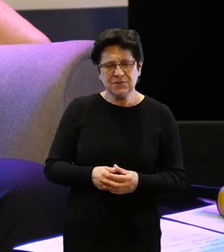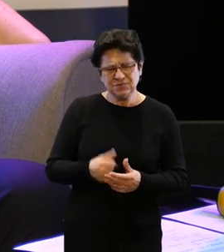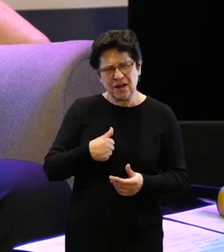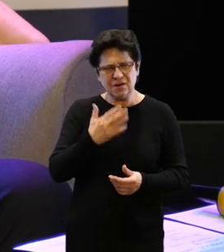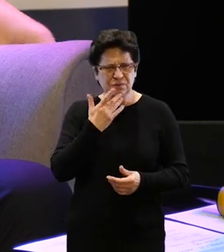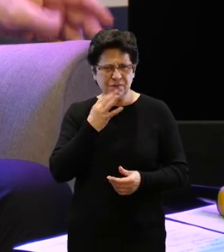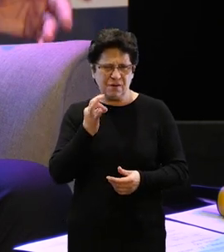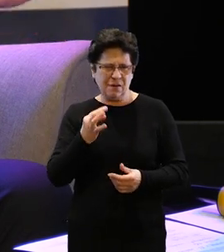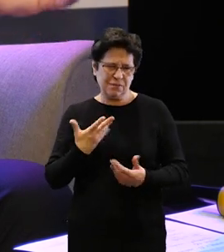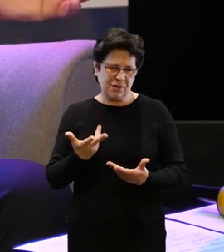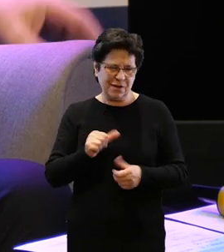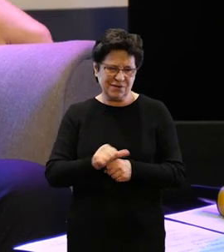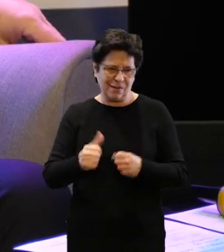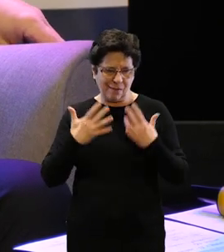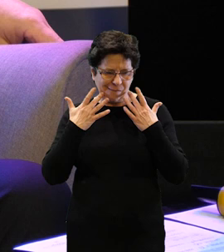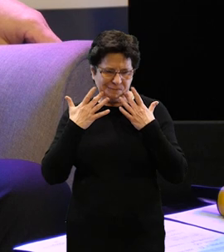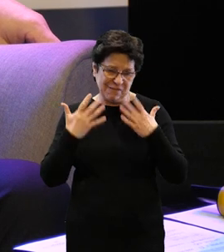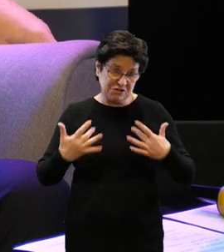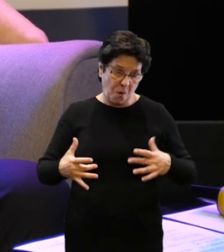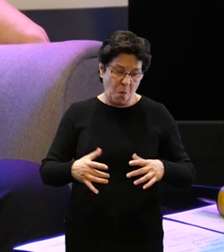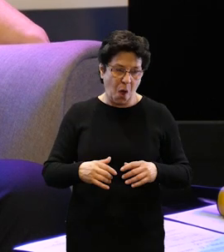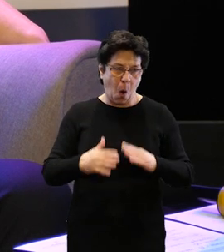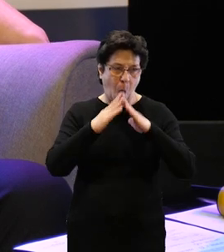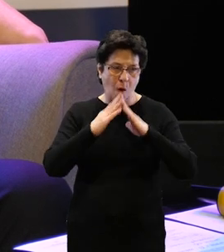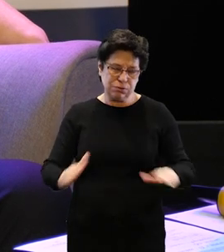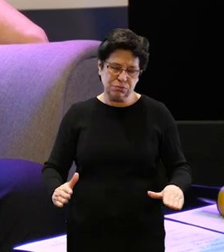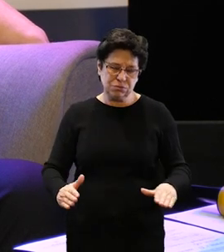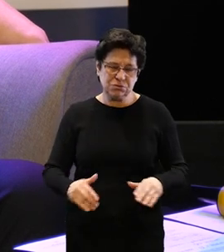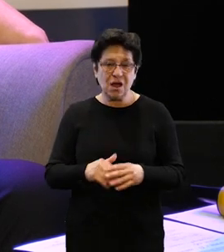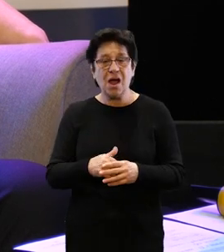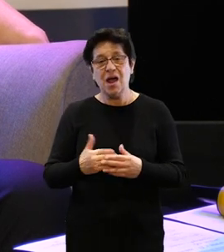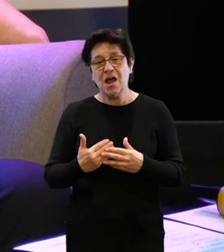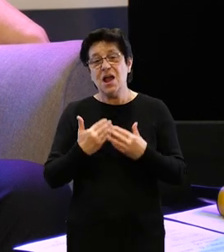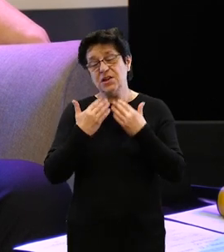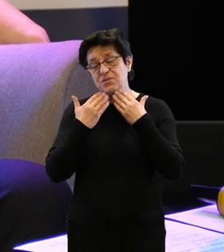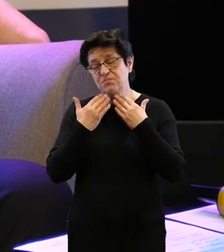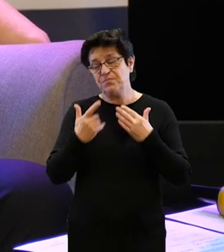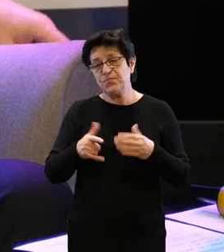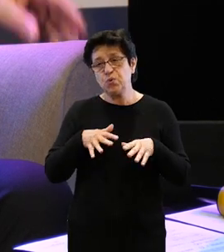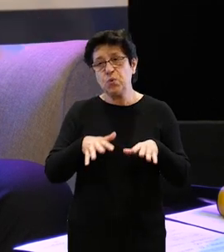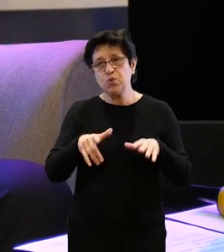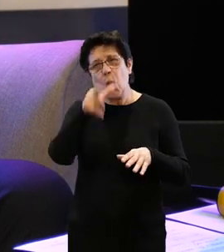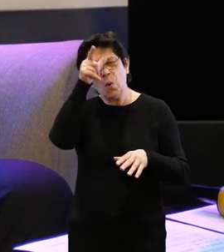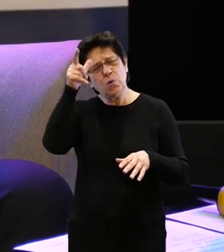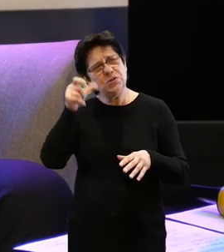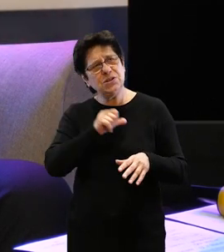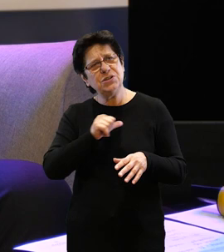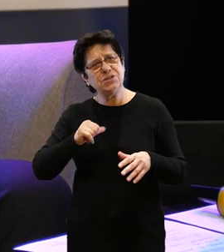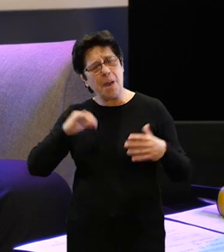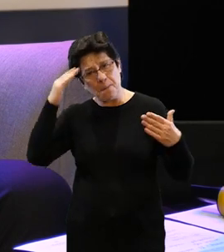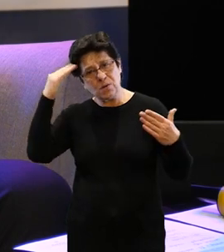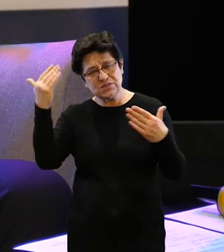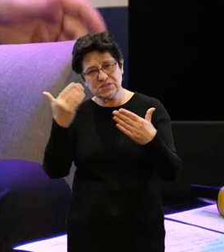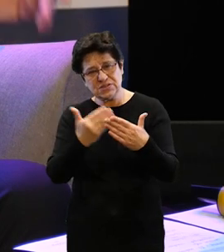jakby to powiedzieć baraku jeżeli chodzi o cały nasz obóz to dzięki takiemu Esperanto wielu ludzi się poznało także tu też